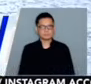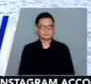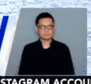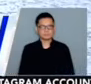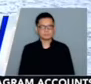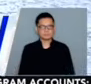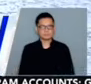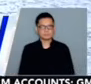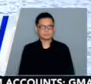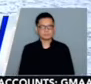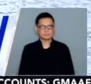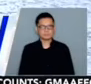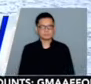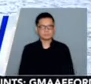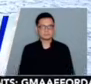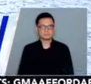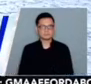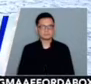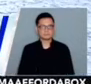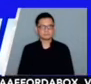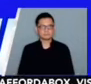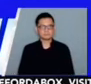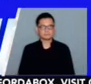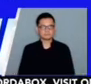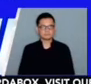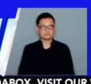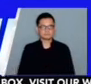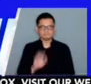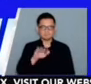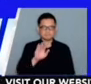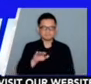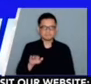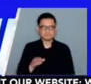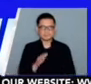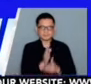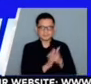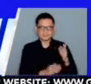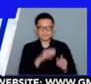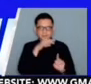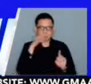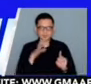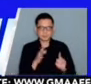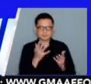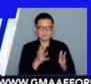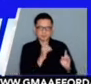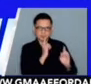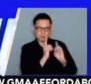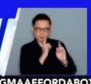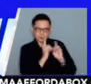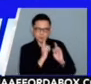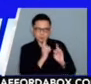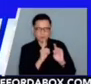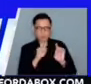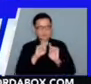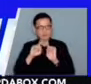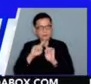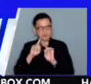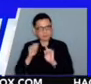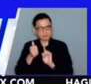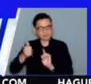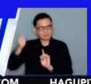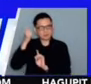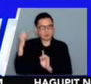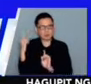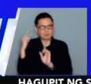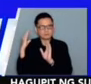mav Igan merong ilan sa kanila na kinausap na nung kanilang mga municipal agricultural officers ang Ilan din sa kanila